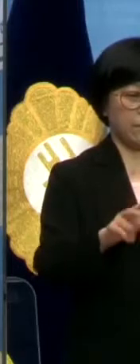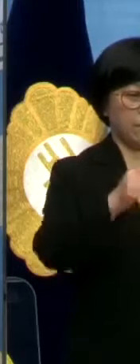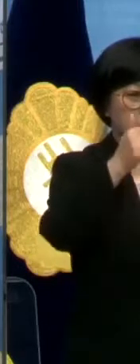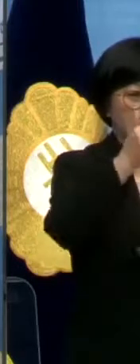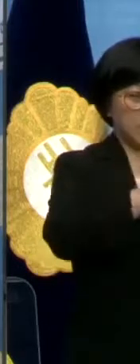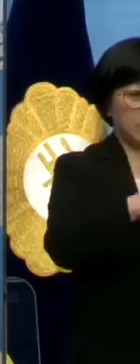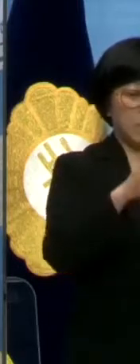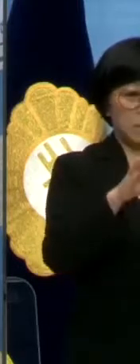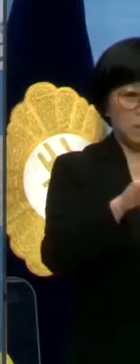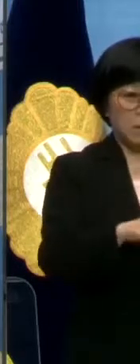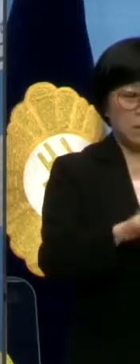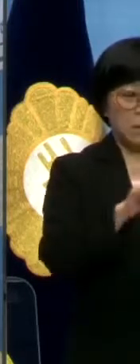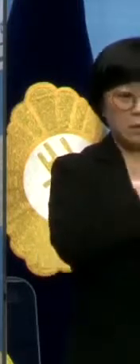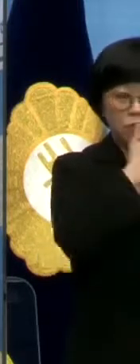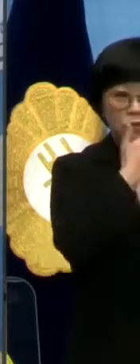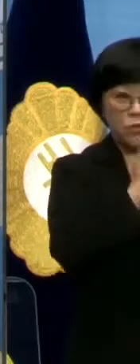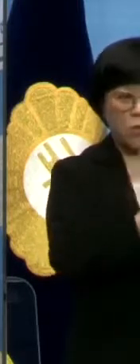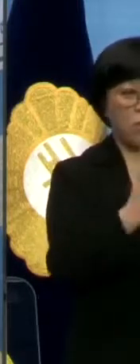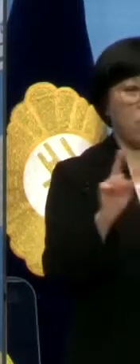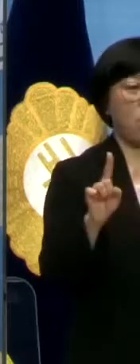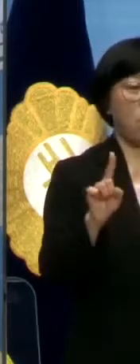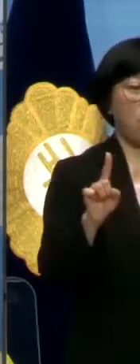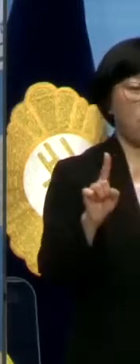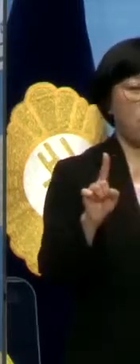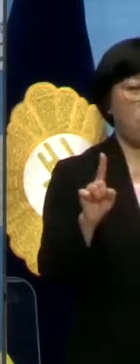마지막 순간에 가장 중요한 것은